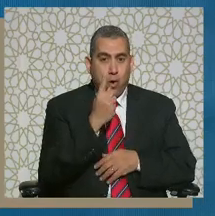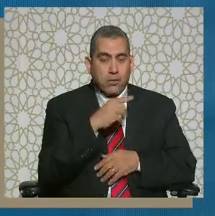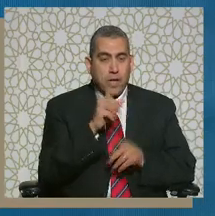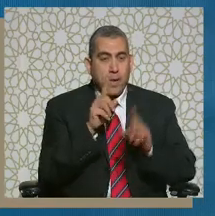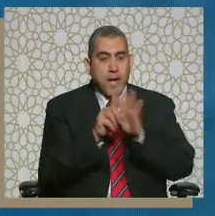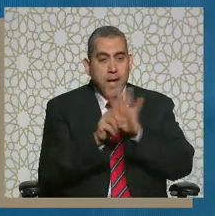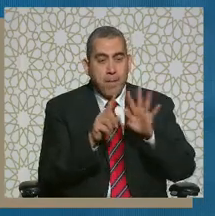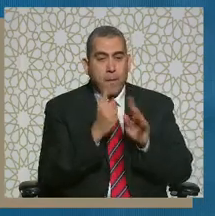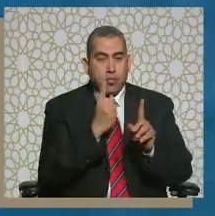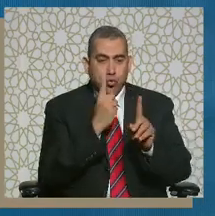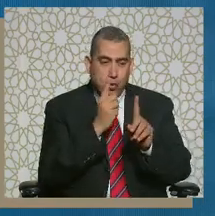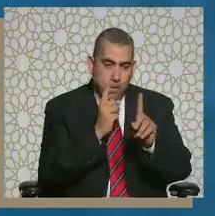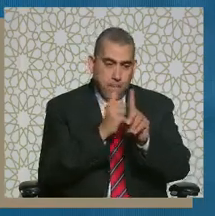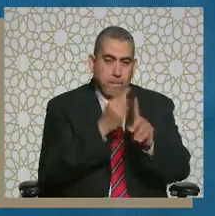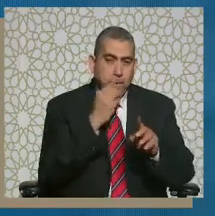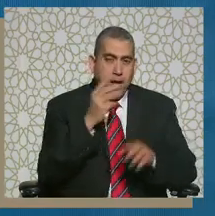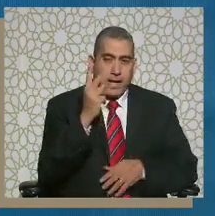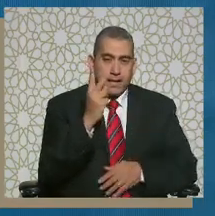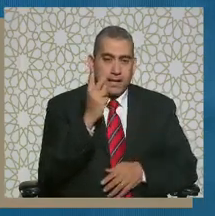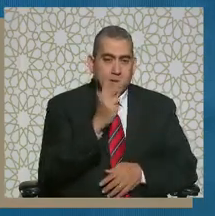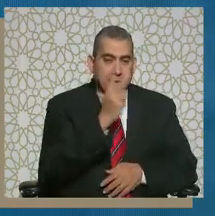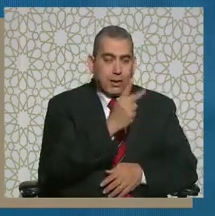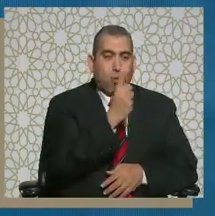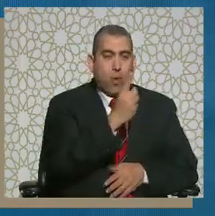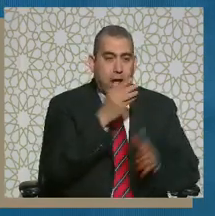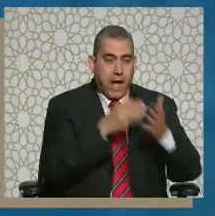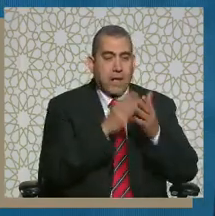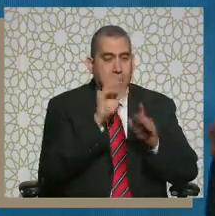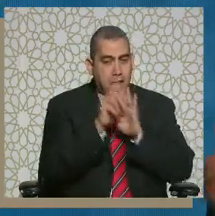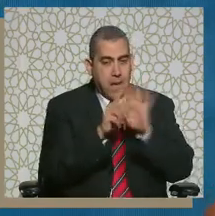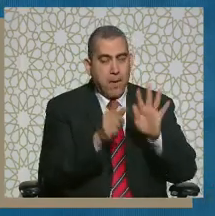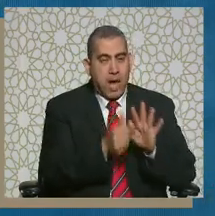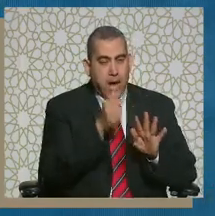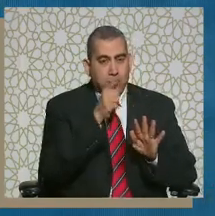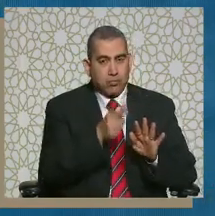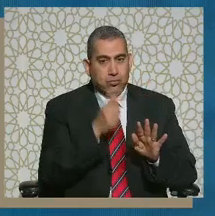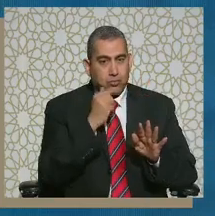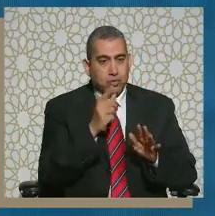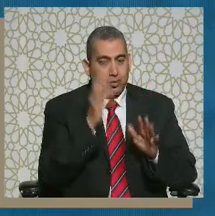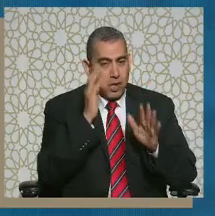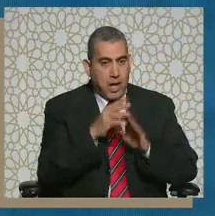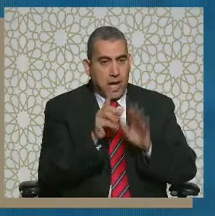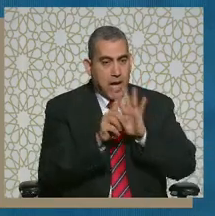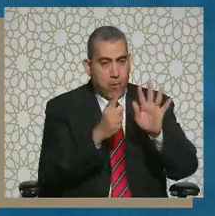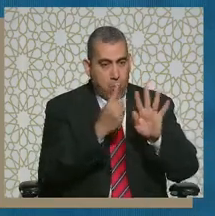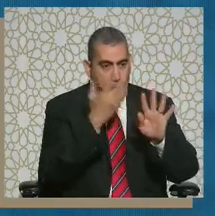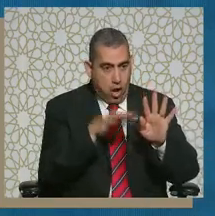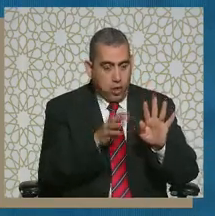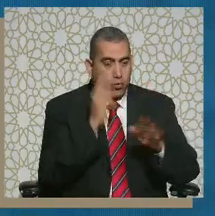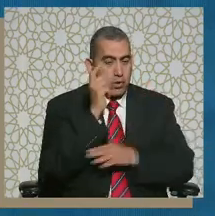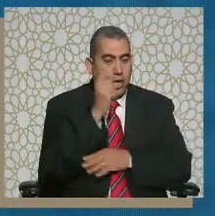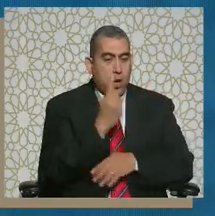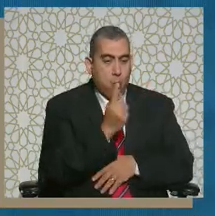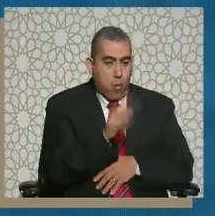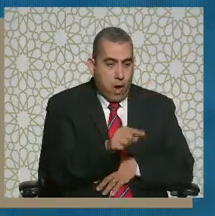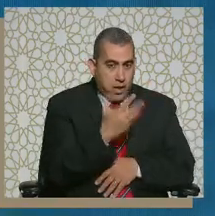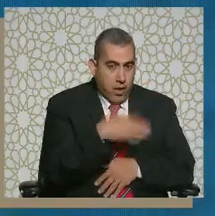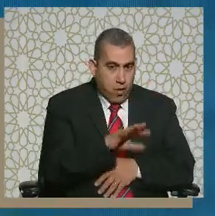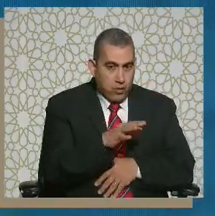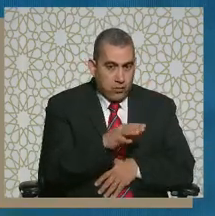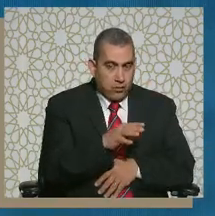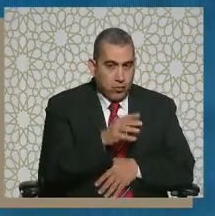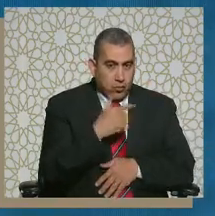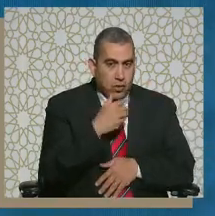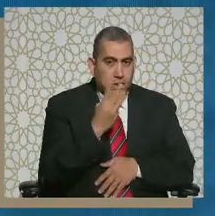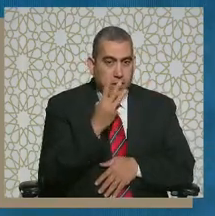الامام يبقى الصحيح انا اختار لك الطريقه الثانيه ان انت توتر مع الامام ثم تصلي ركعه او ثلاث ركعات